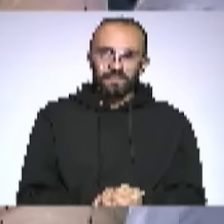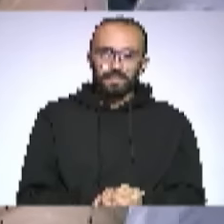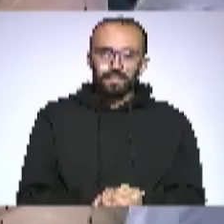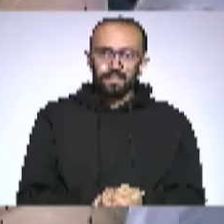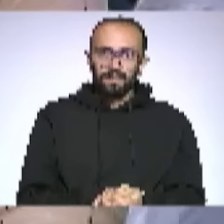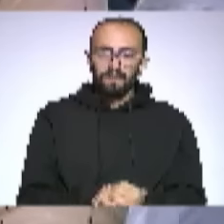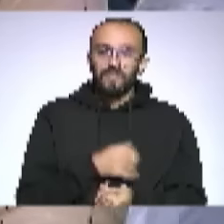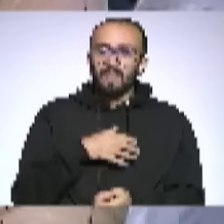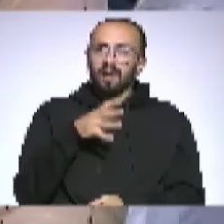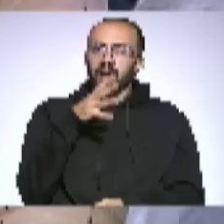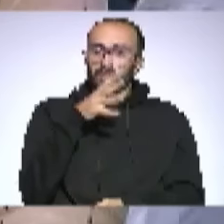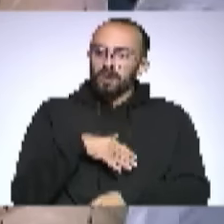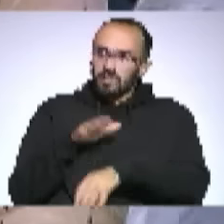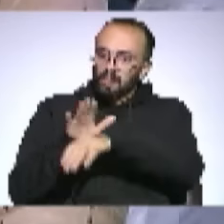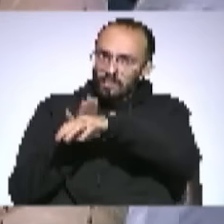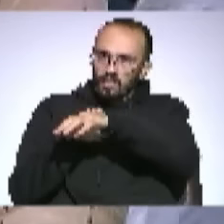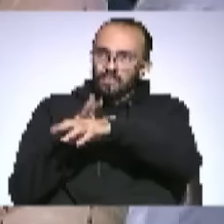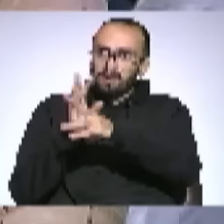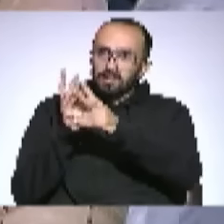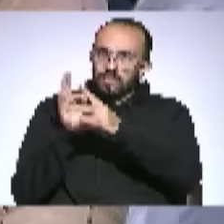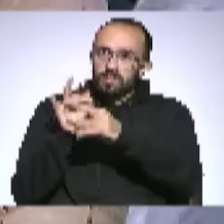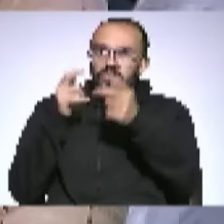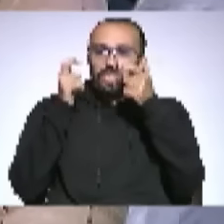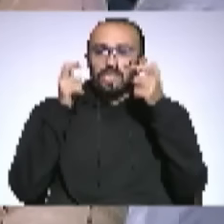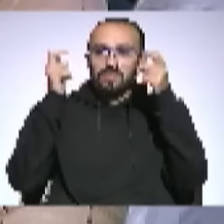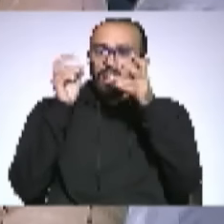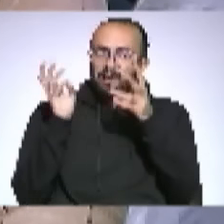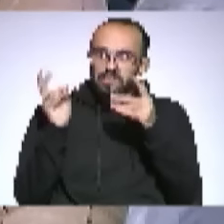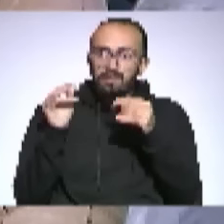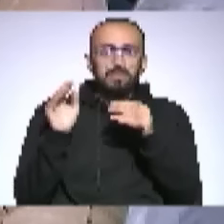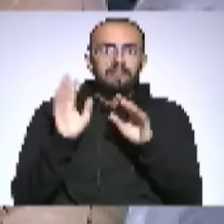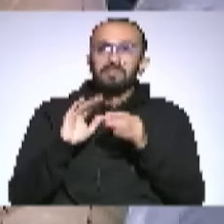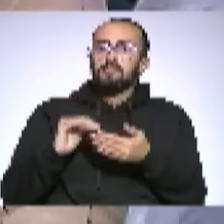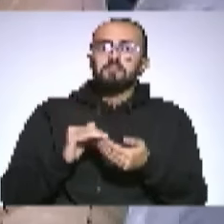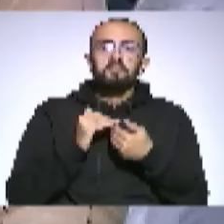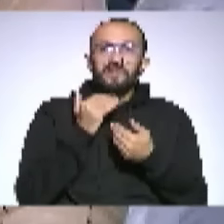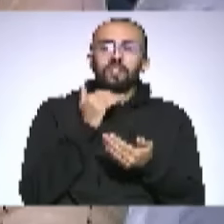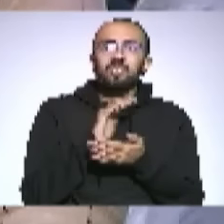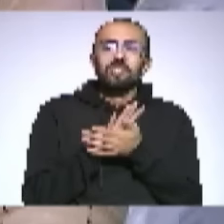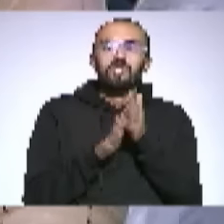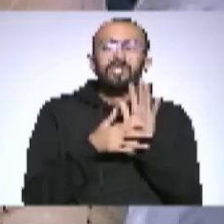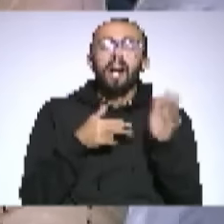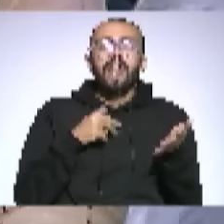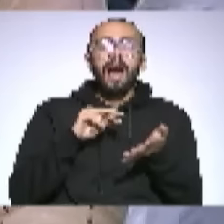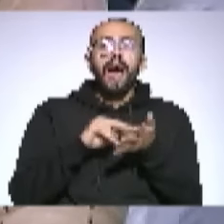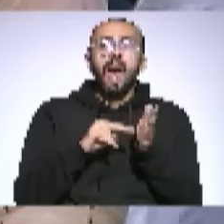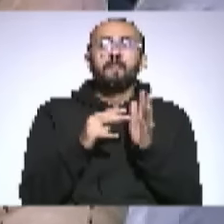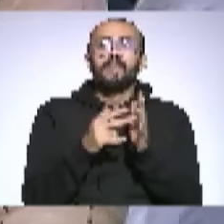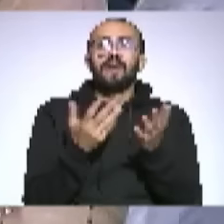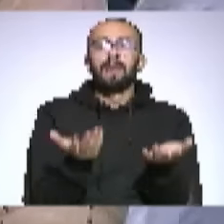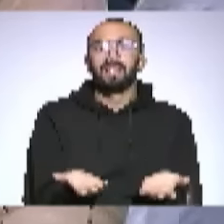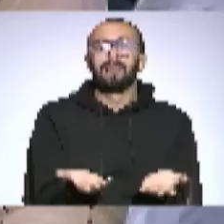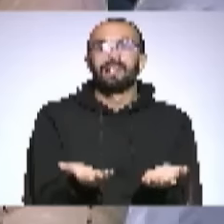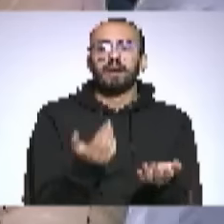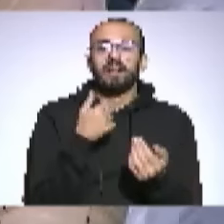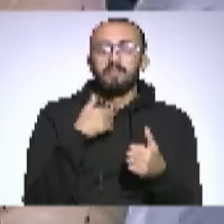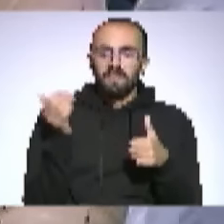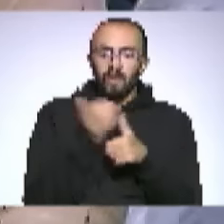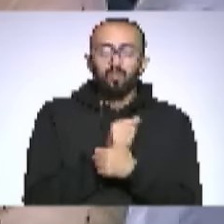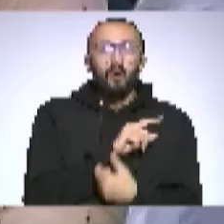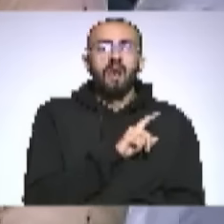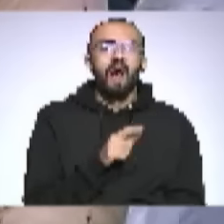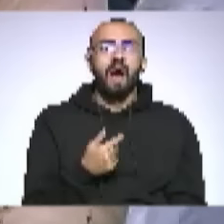تقدمت للاب المسؤول عن الاحوال الشخصيه وسيدنا لكن الكل لا يريد مساعدتي فماذا افعل انا لا اعرف اذا كنت متزوجه